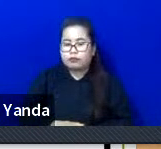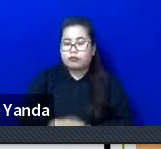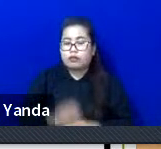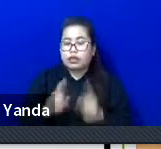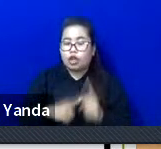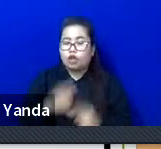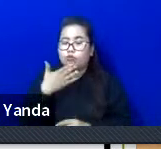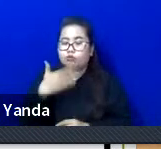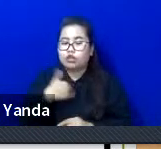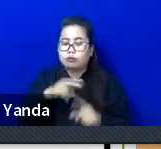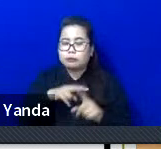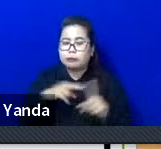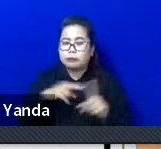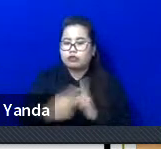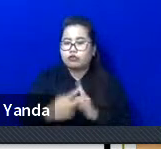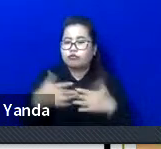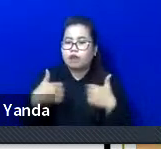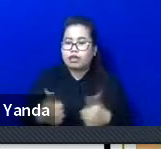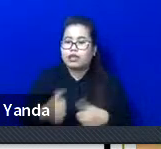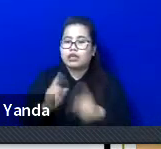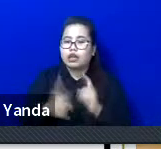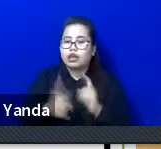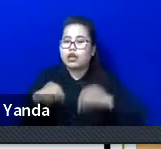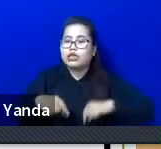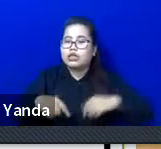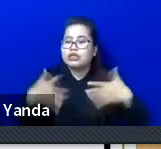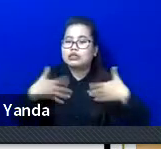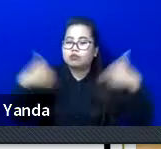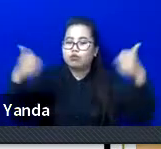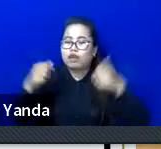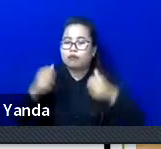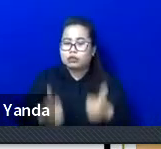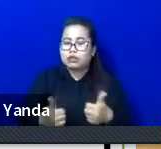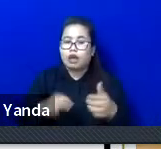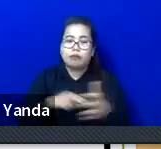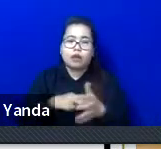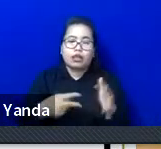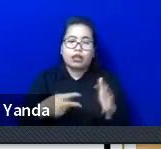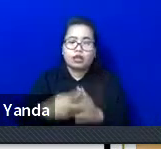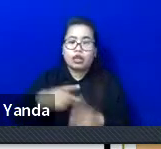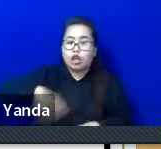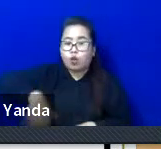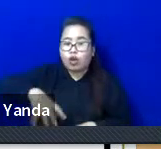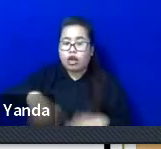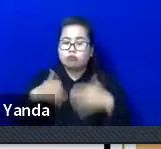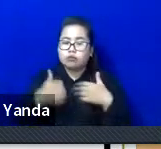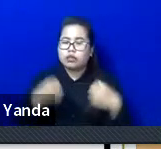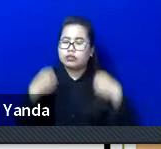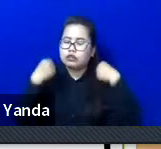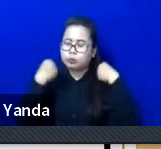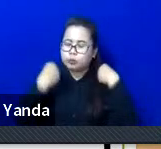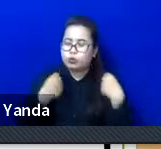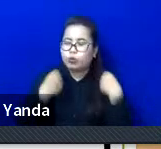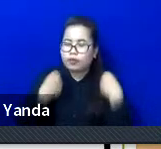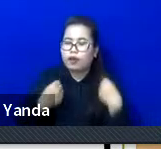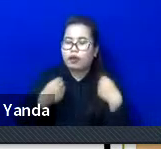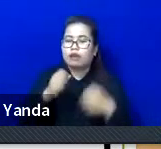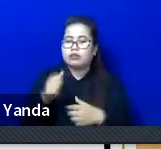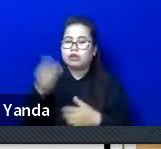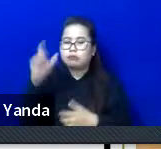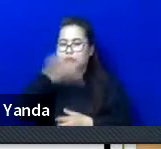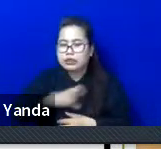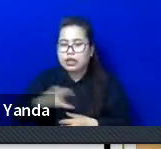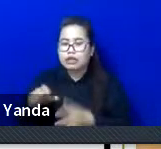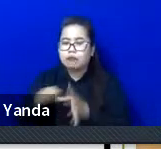punya persepsi baik bahwa ini bisa disembuhkan, maka keluarga akan dengan sekuat tenaga mencari